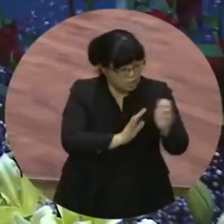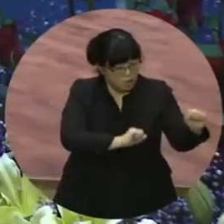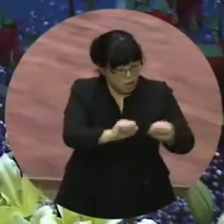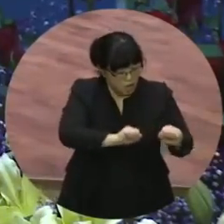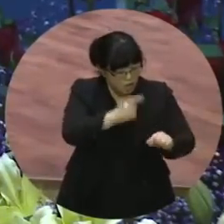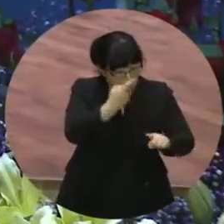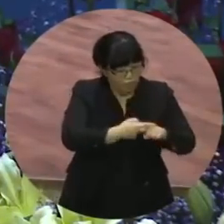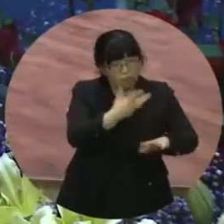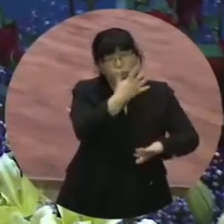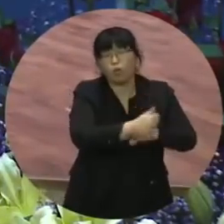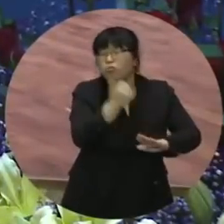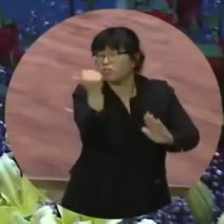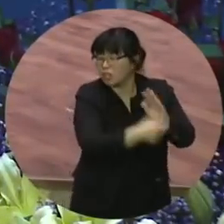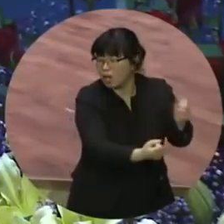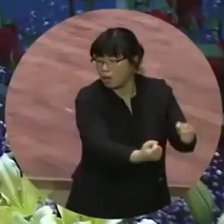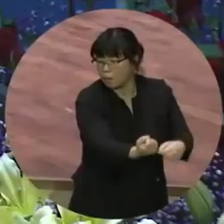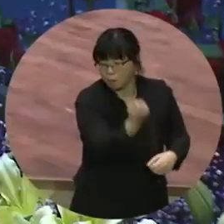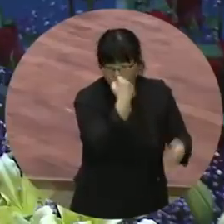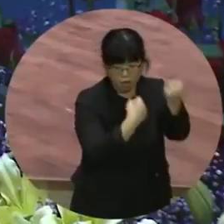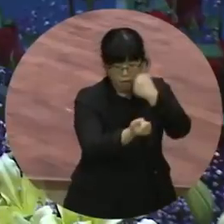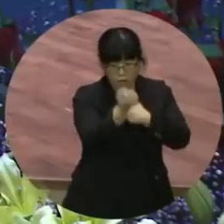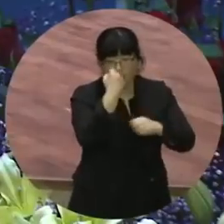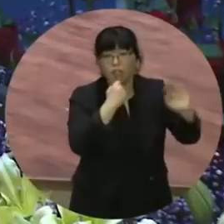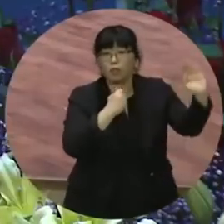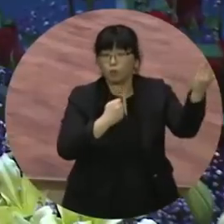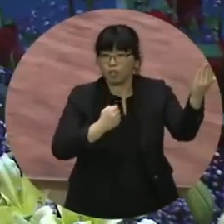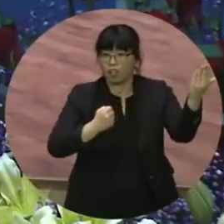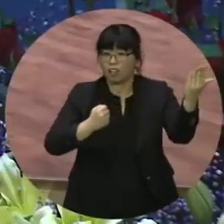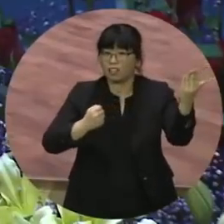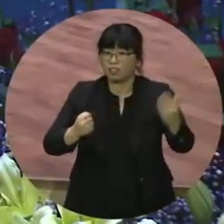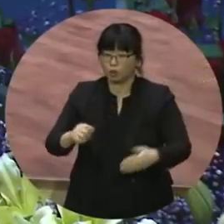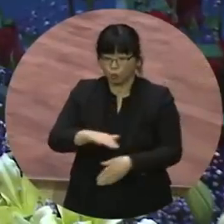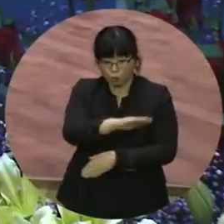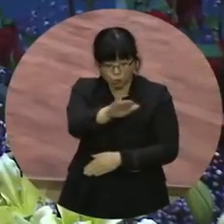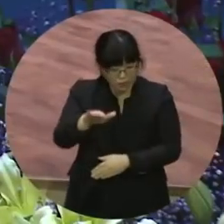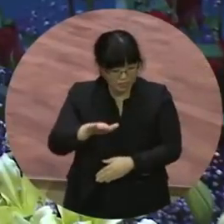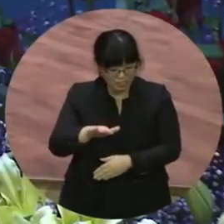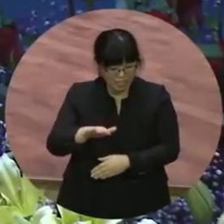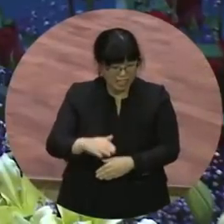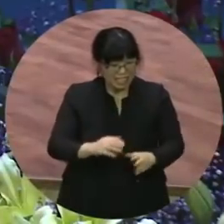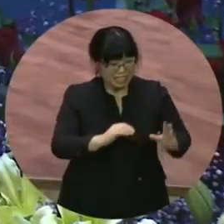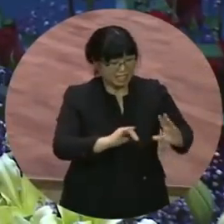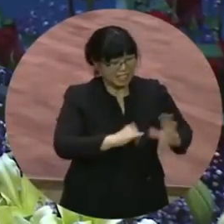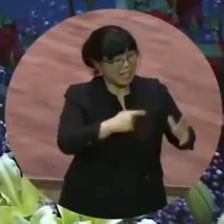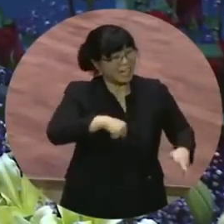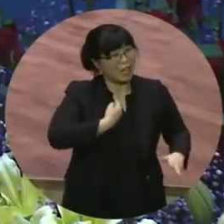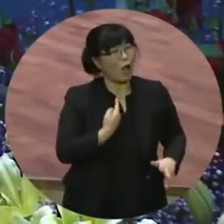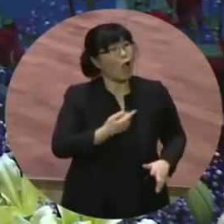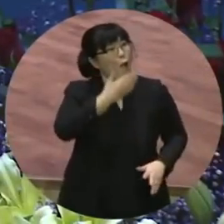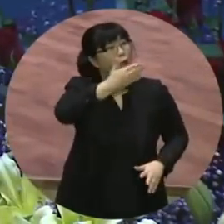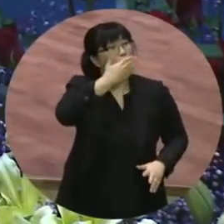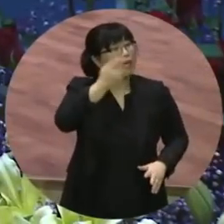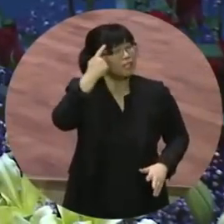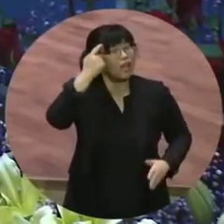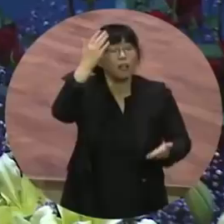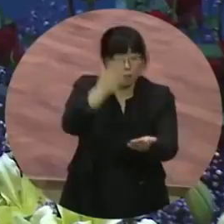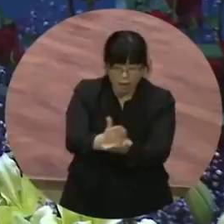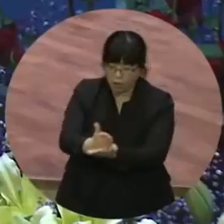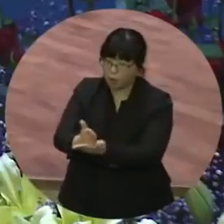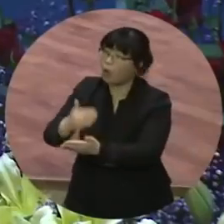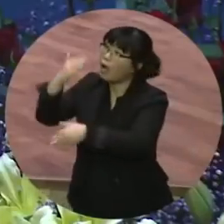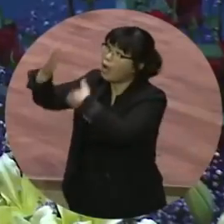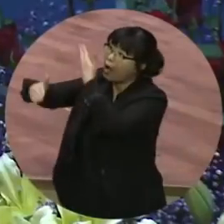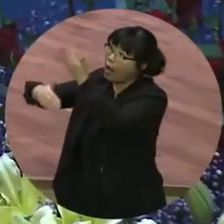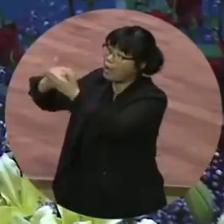그래서 하나님께 속해 있는 종속신앙 한 사람도 여러분 빠짐없이 절대 믿음의 사람 다 되시기를